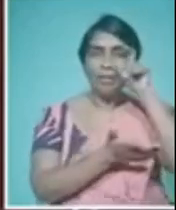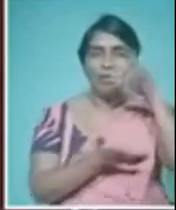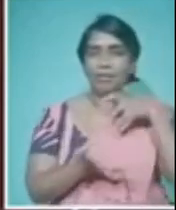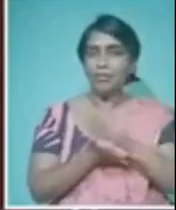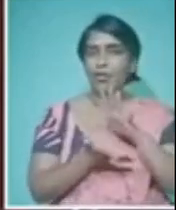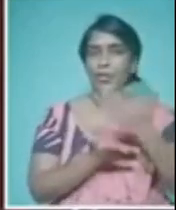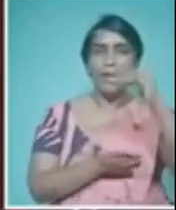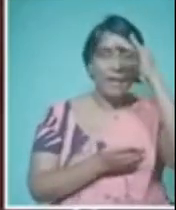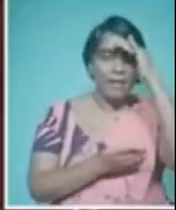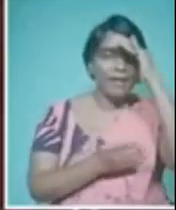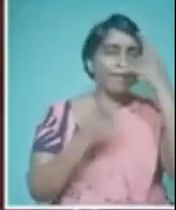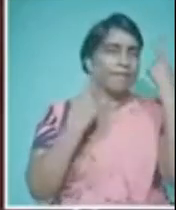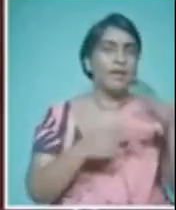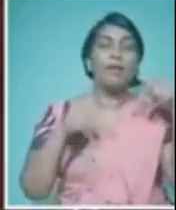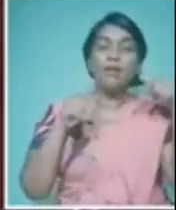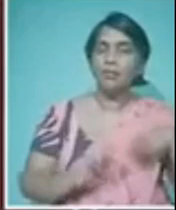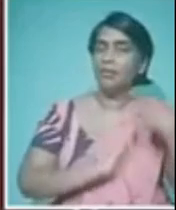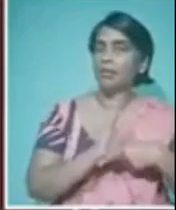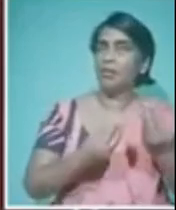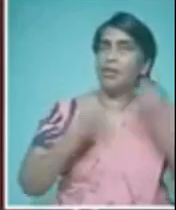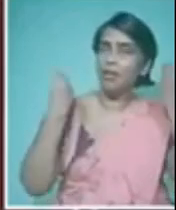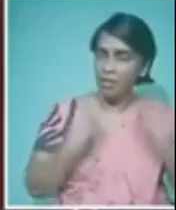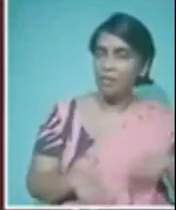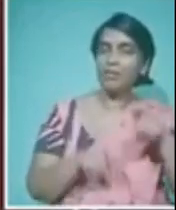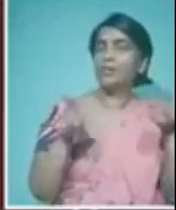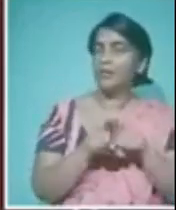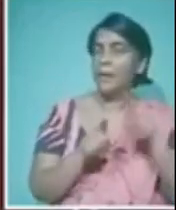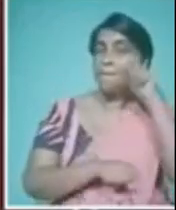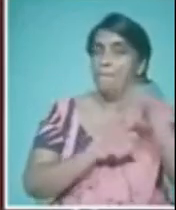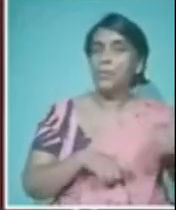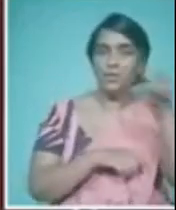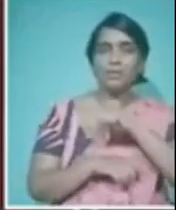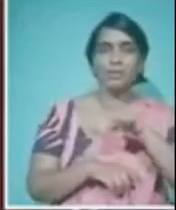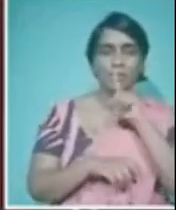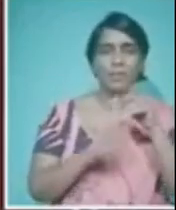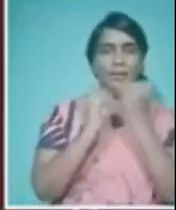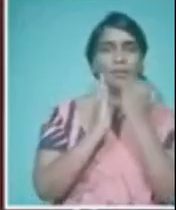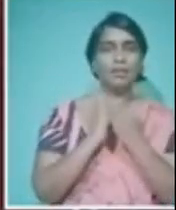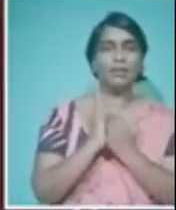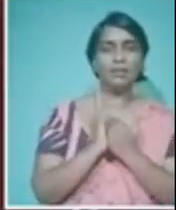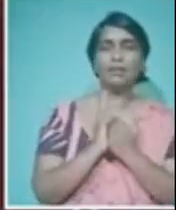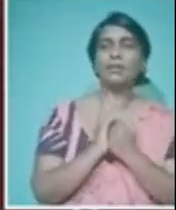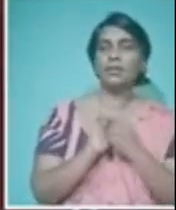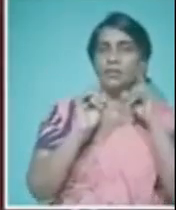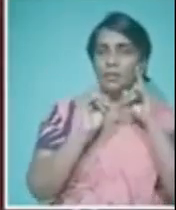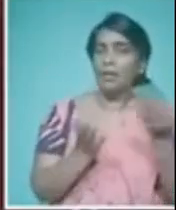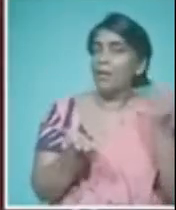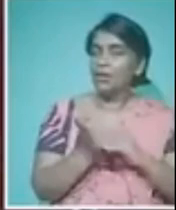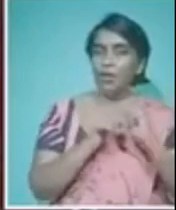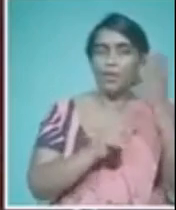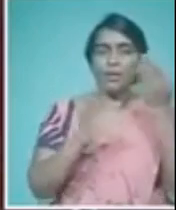සතුරු වෙන්න බැරි නායකයෝ නිසා තමයි අද මේ රට මේ තත්ත්වයට පත් වෙලා තියෙන්නේ. ඒ නිසා ජනතාවගෙන් ඉල්ලීමක් කරනවා එවැනි ඌ නායකයන්